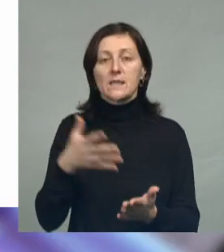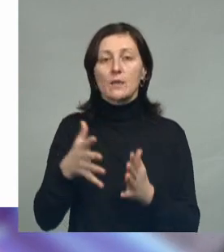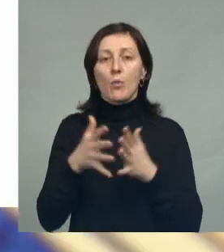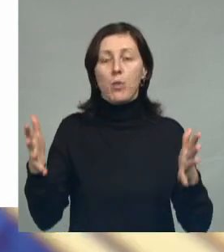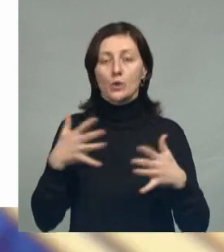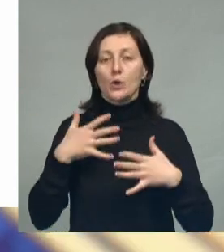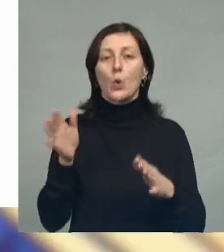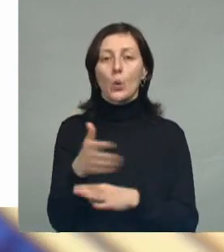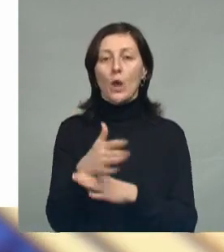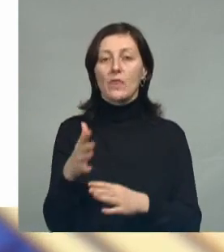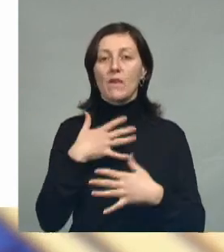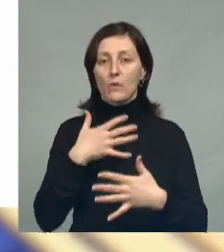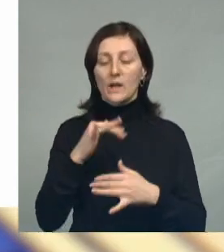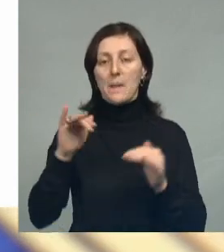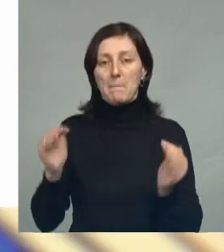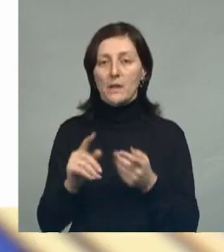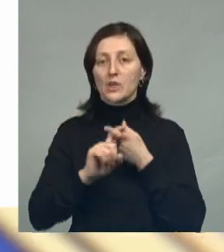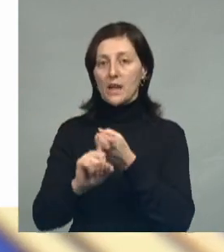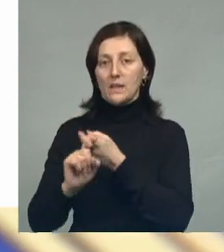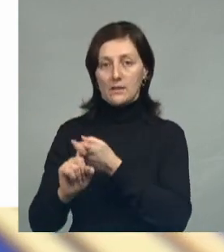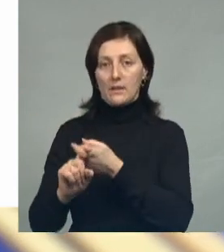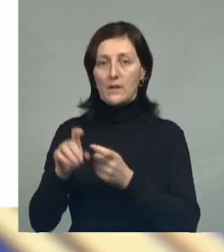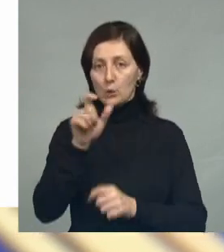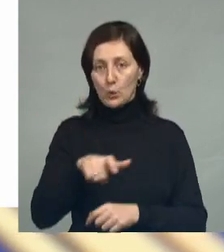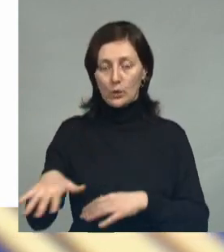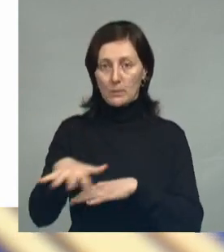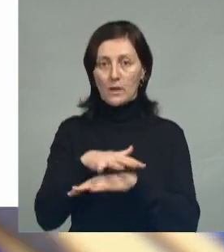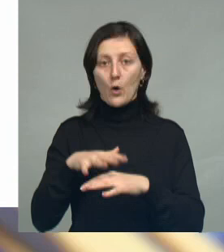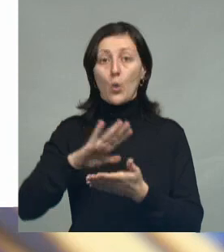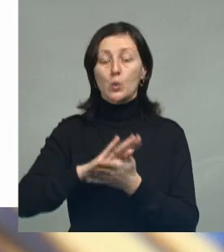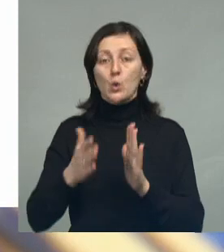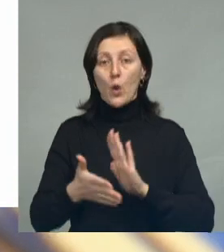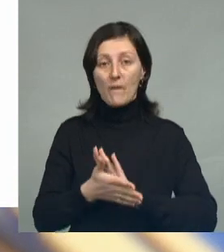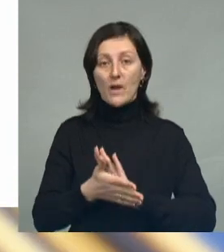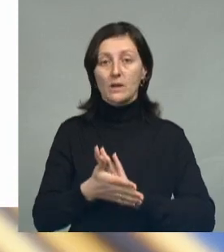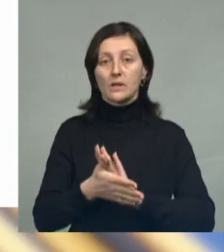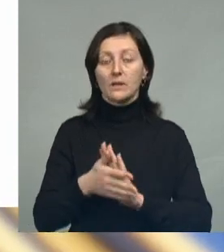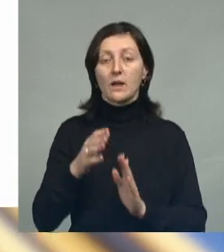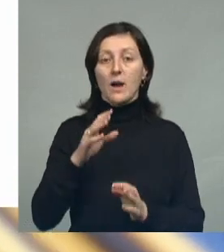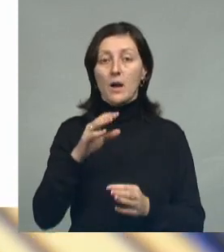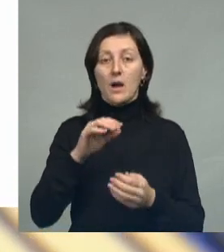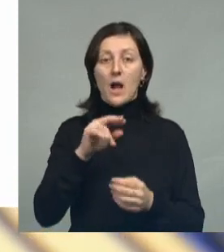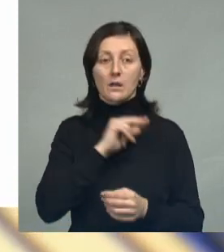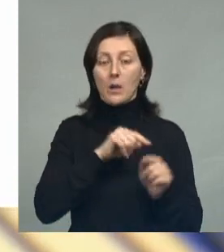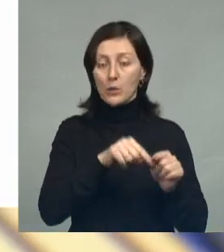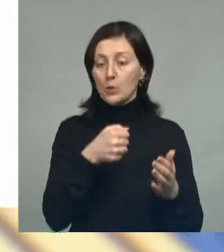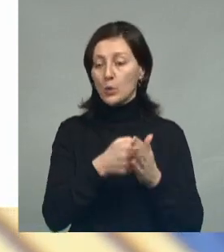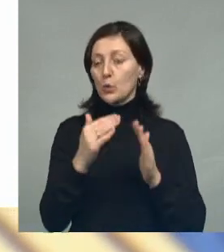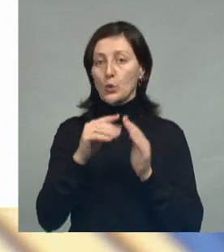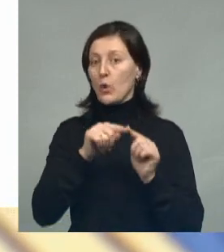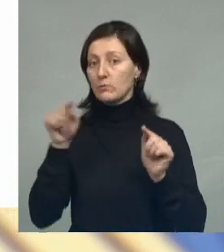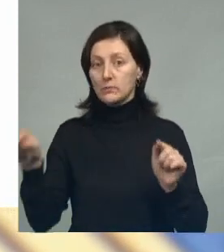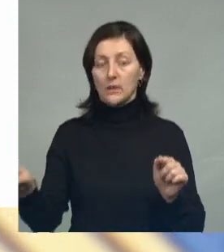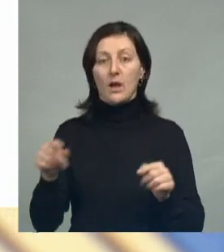и меньше контактировать с окружающими к тому же в условиях распространения удаленке близость дома к рабочему месту становятся все менее